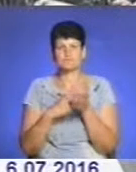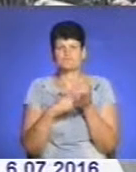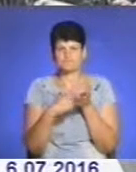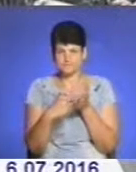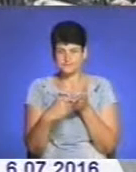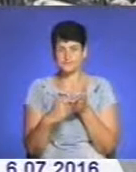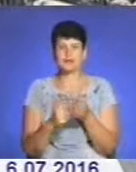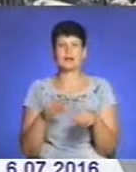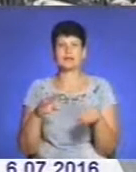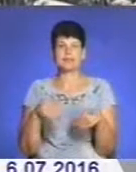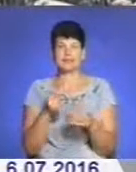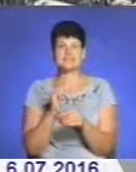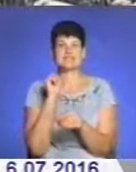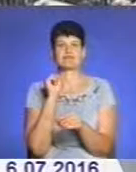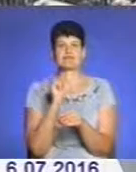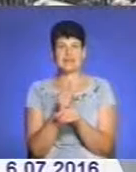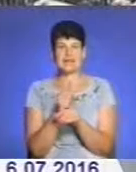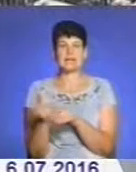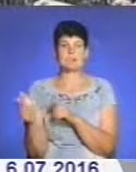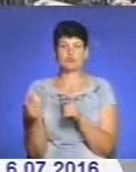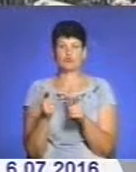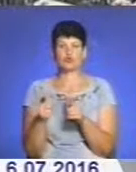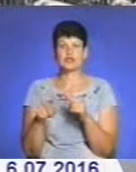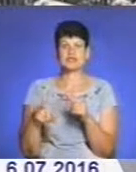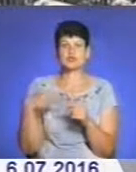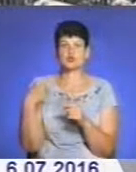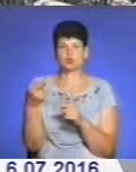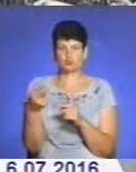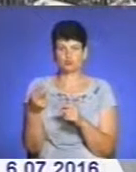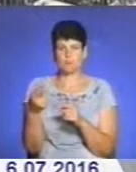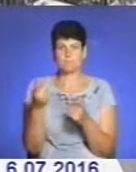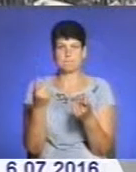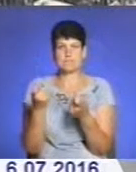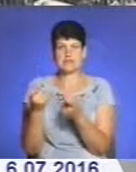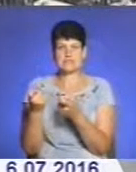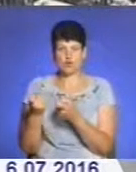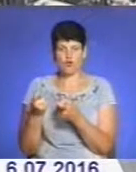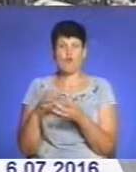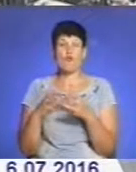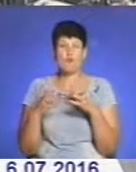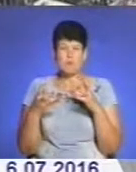поставив завдання на підготовку до наступного призову. І, в принципі,